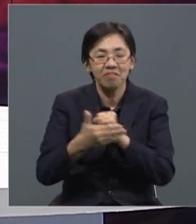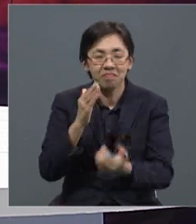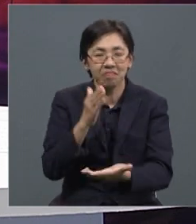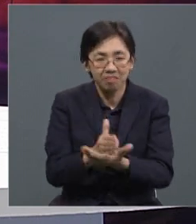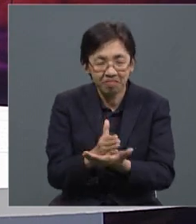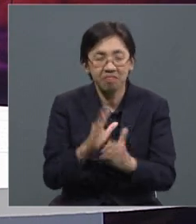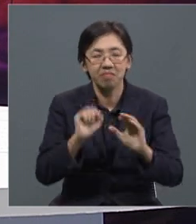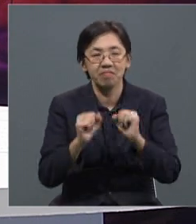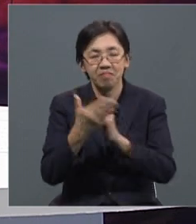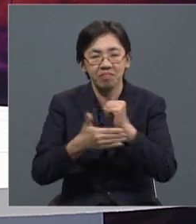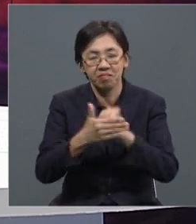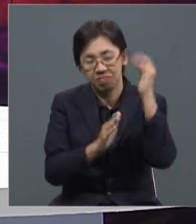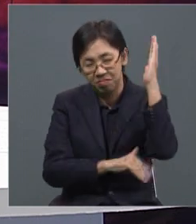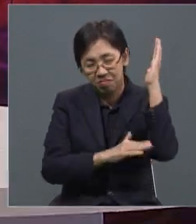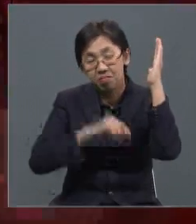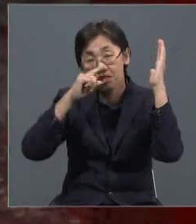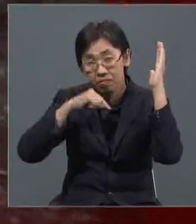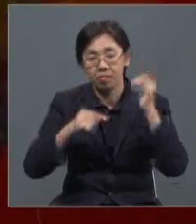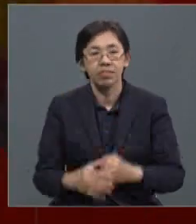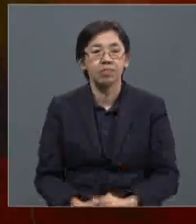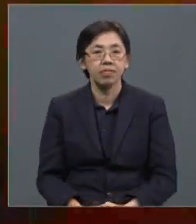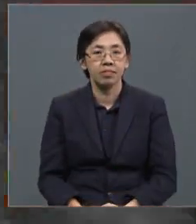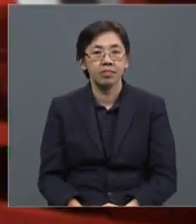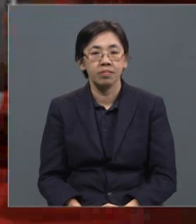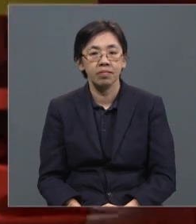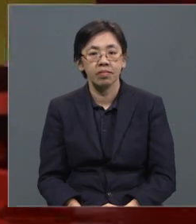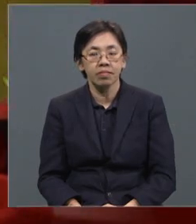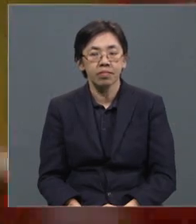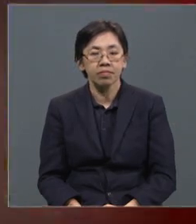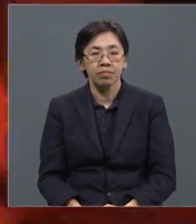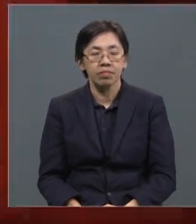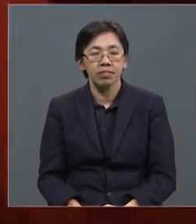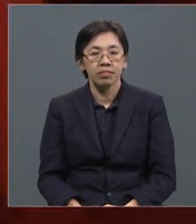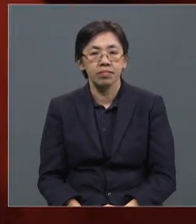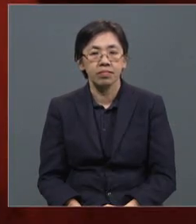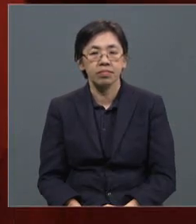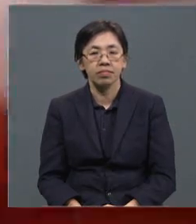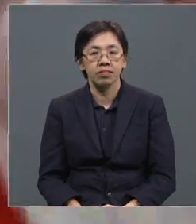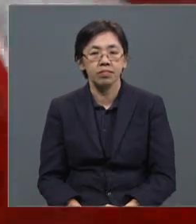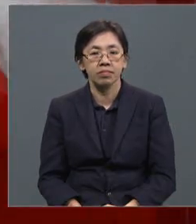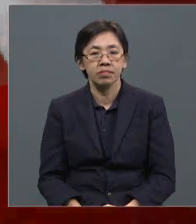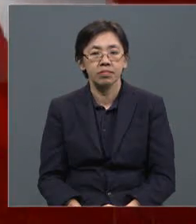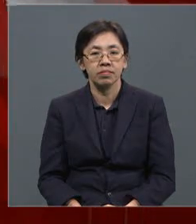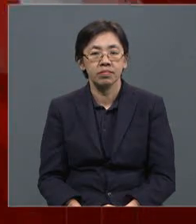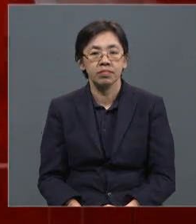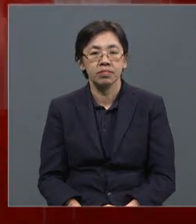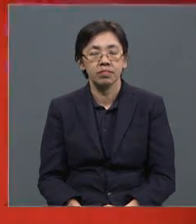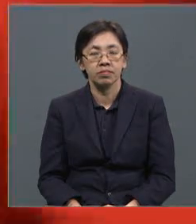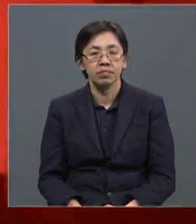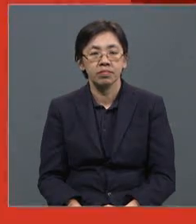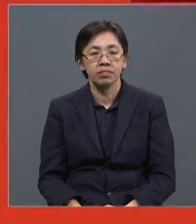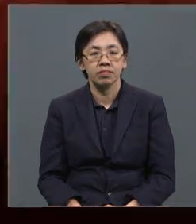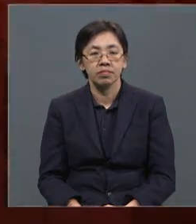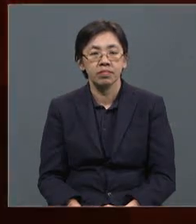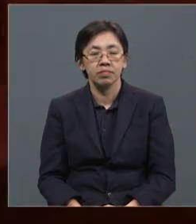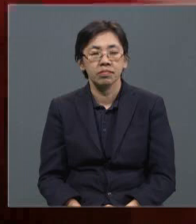ราบยาด้ามขวานไทยครับ จัดการกับผู้ค้ายา โดยต้องระบุและกำหนดกรอบระยะเวลาที่จะปราบปร